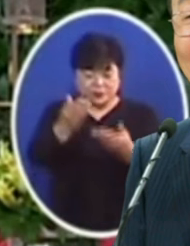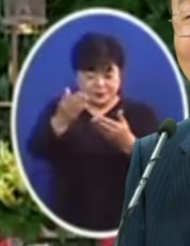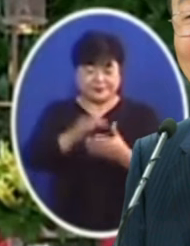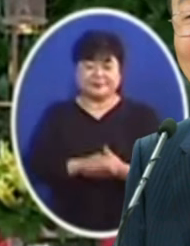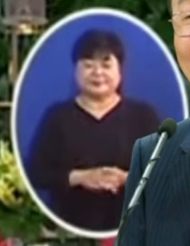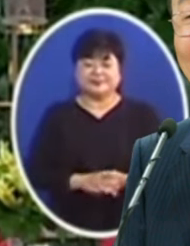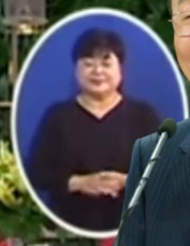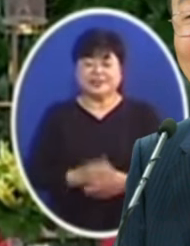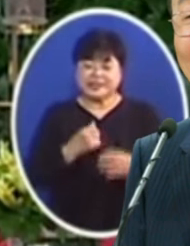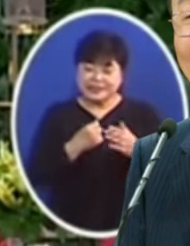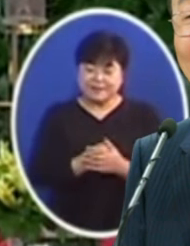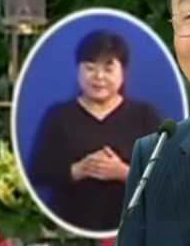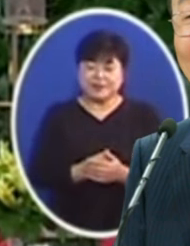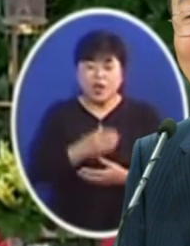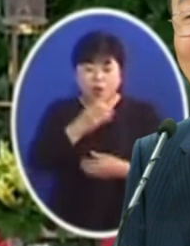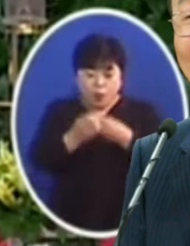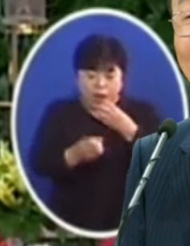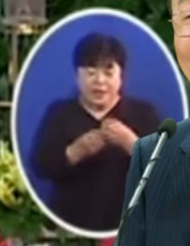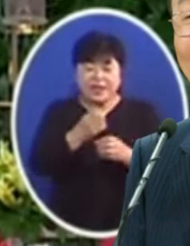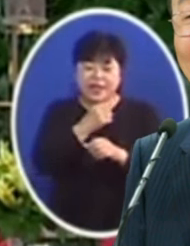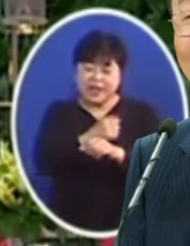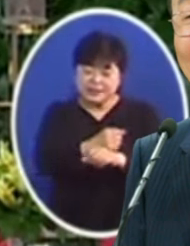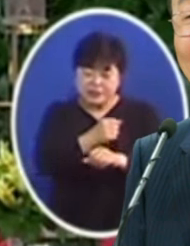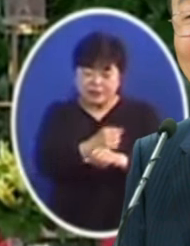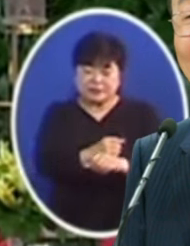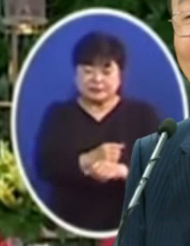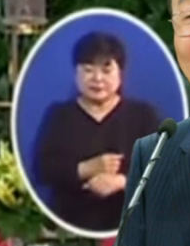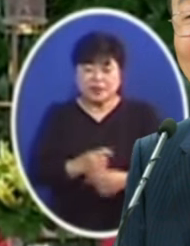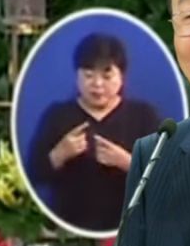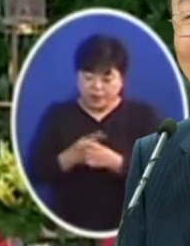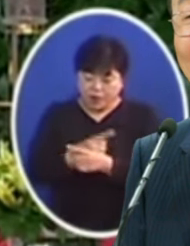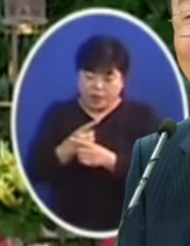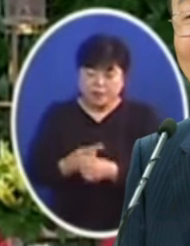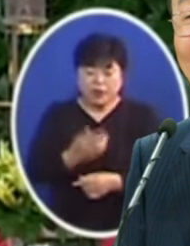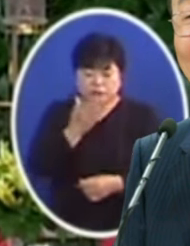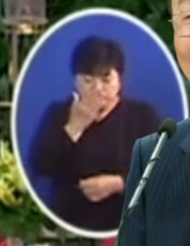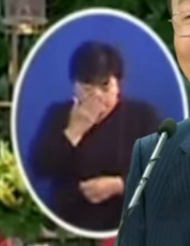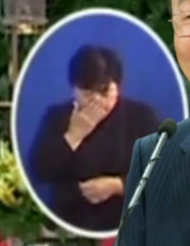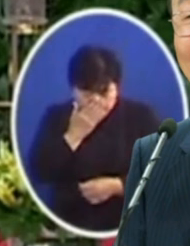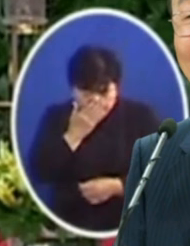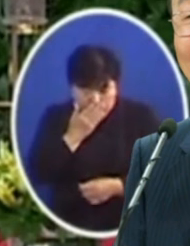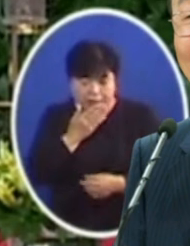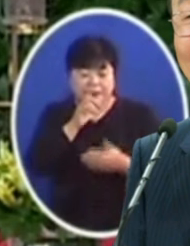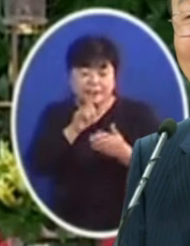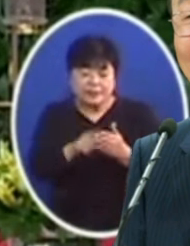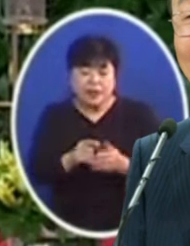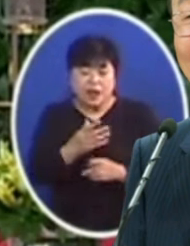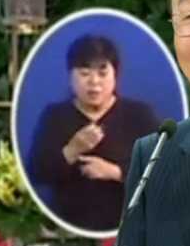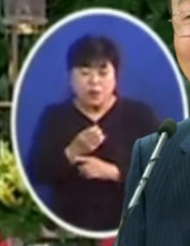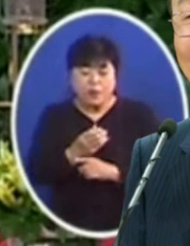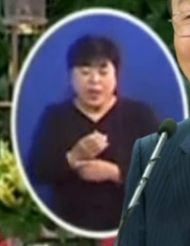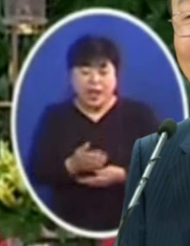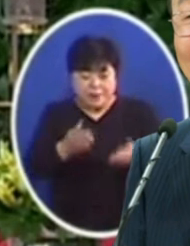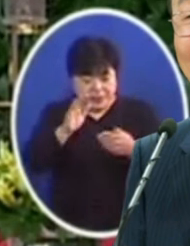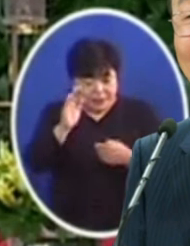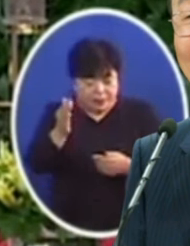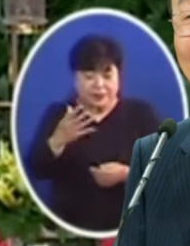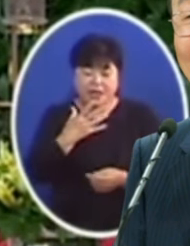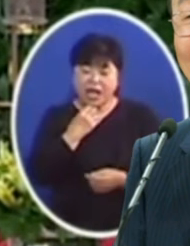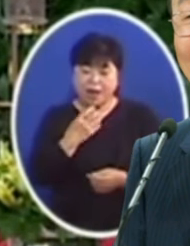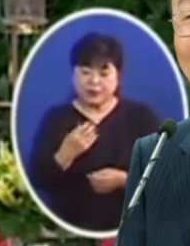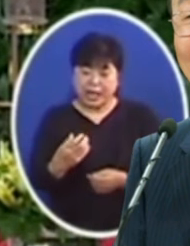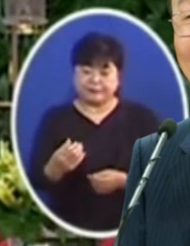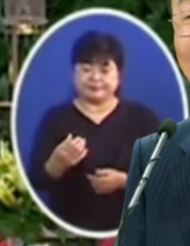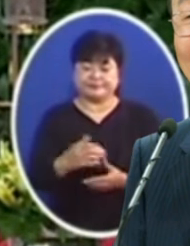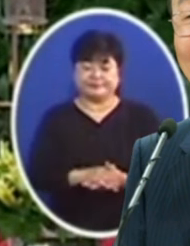있는 것입니다. 그러므로 회개해서 깨어지고 순종하는 사람이 되면 보배함이 되는 것입니다. 아브라함은